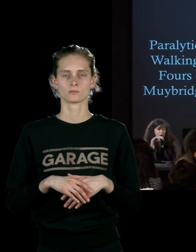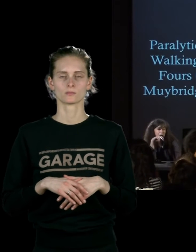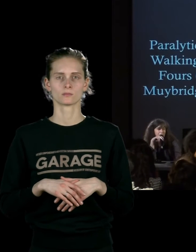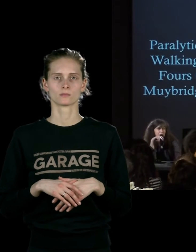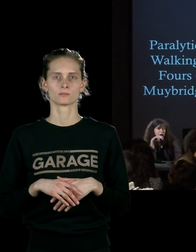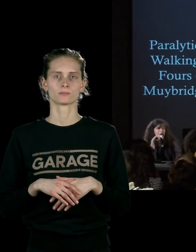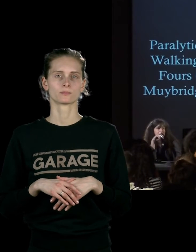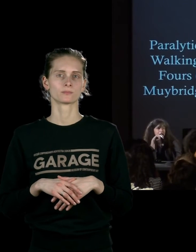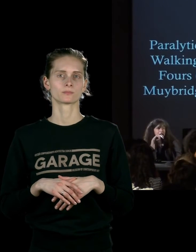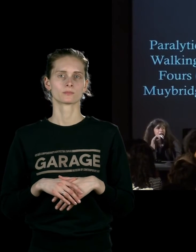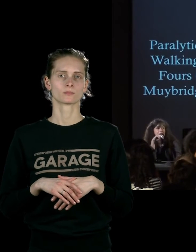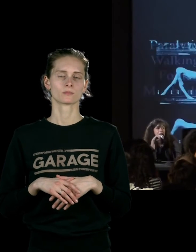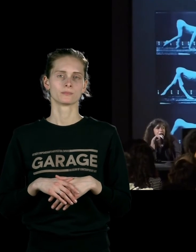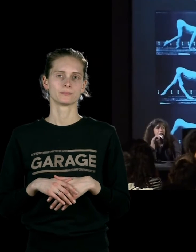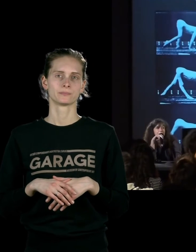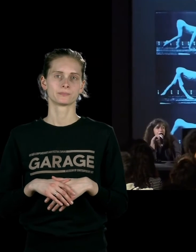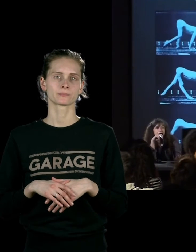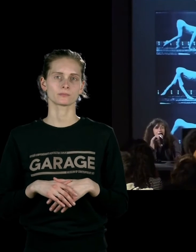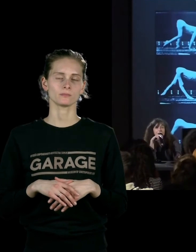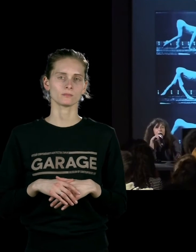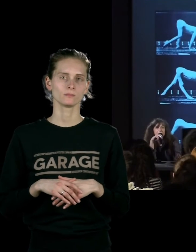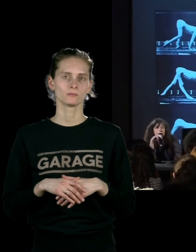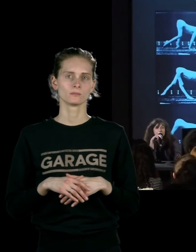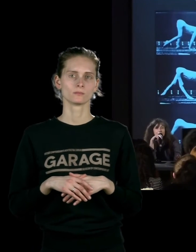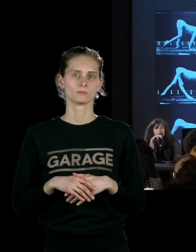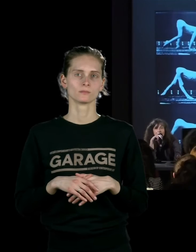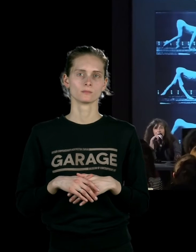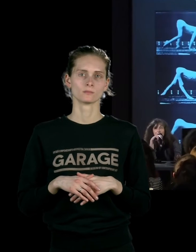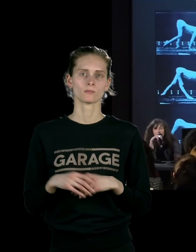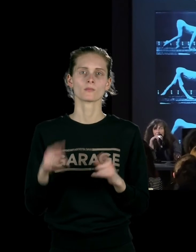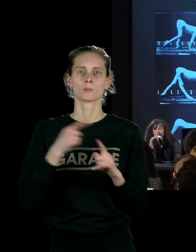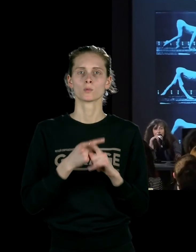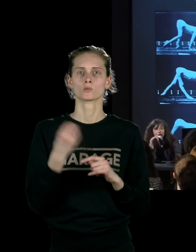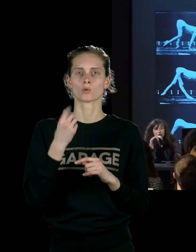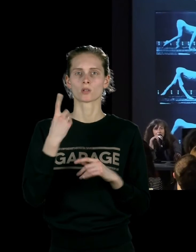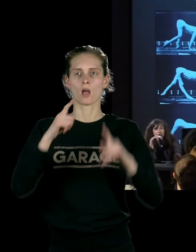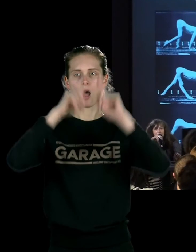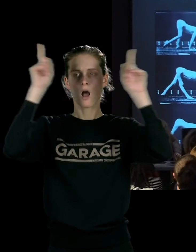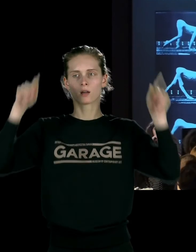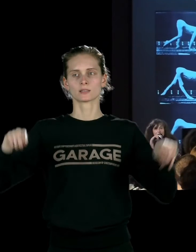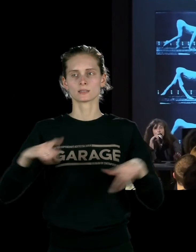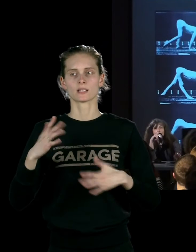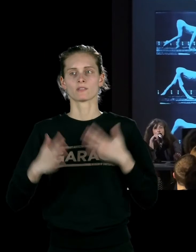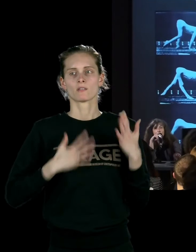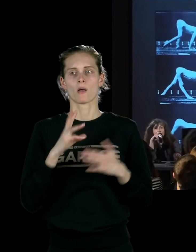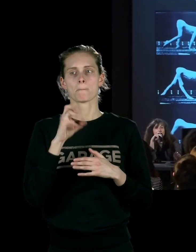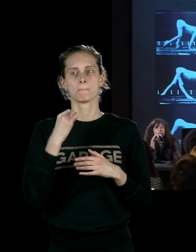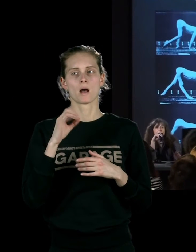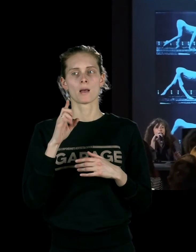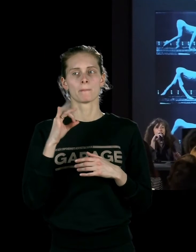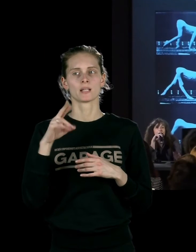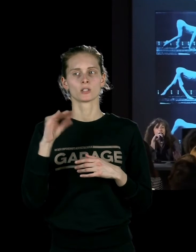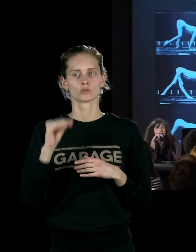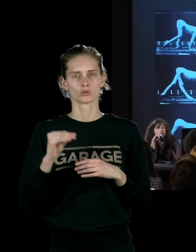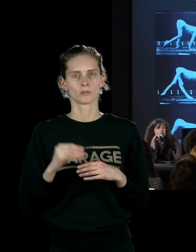То, что еще одна картина, вдохновленная Майбриджем, которого интересовали, как я уже говорила, самые разные случаи движения, в